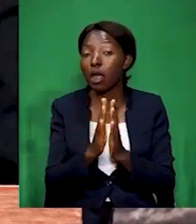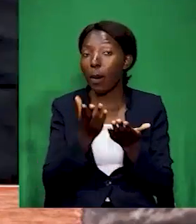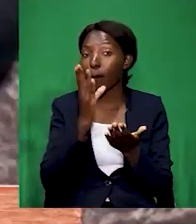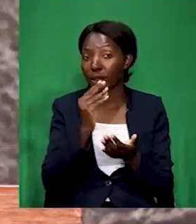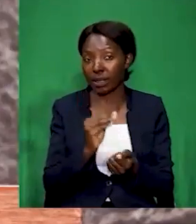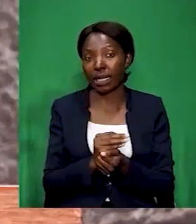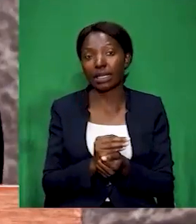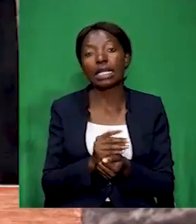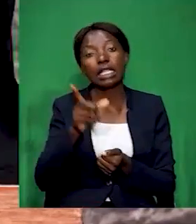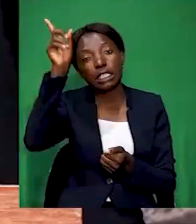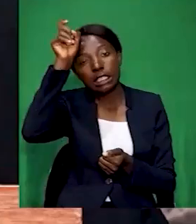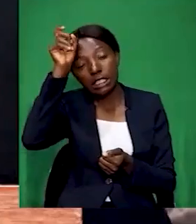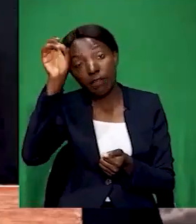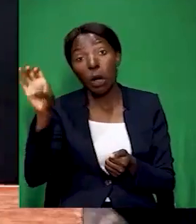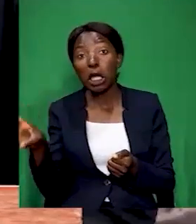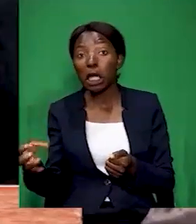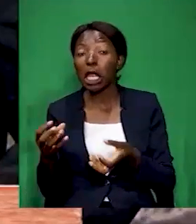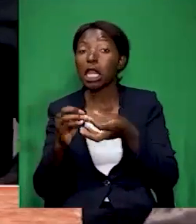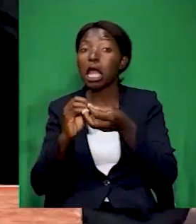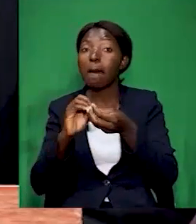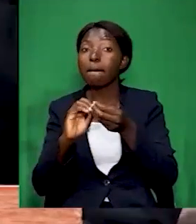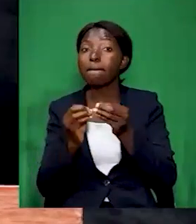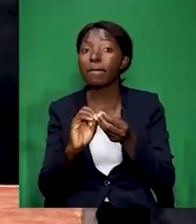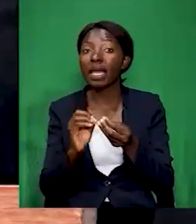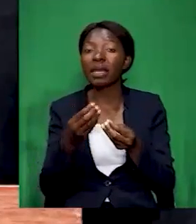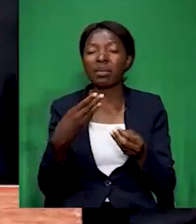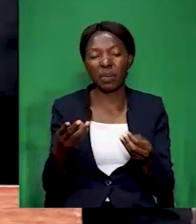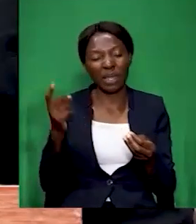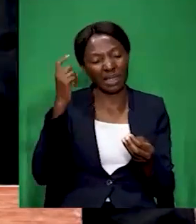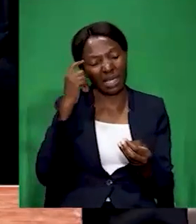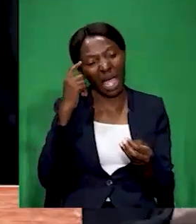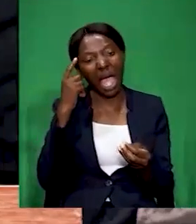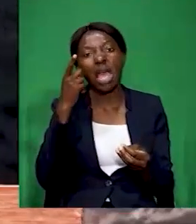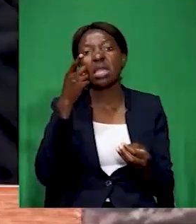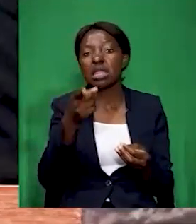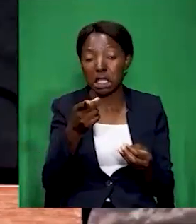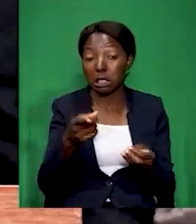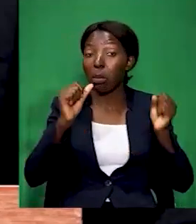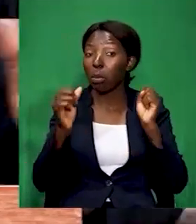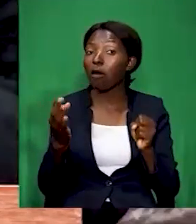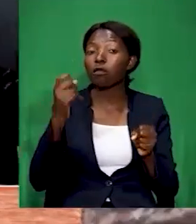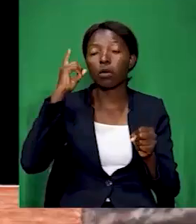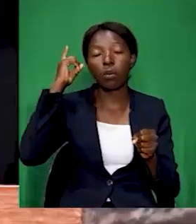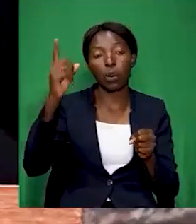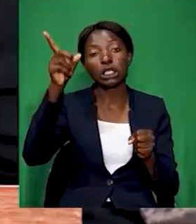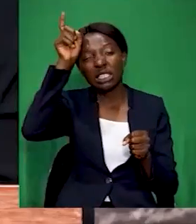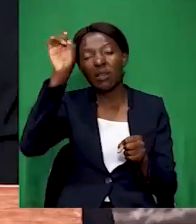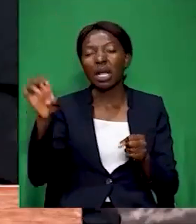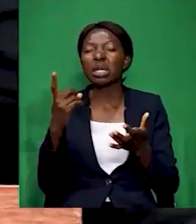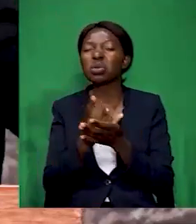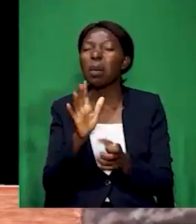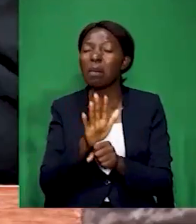kuti kunyangwe Satani anogona kukonzeresa kuti paite sokunge moto wadonha kubva kudenga. Anogwanisa kuita